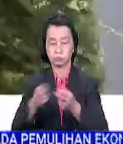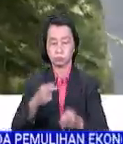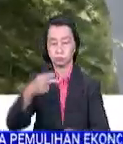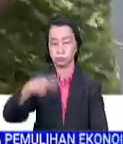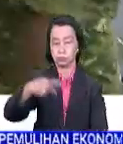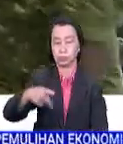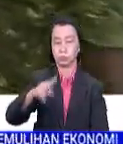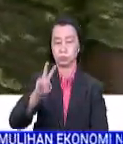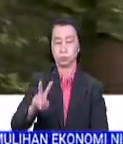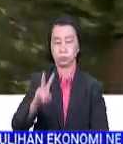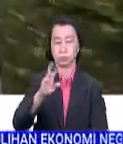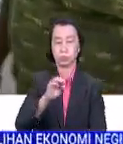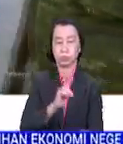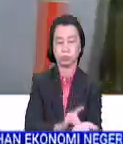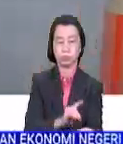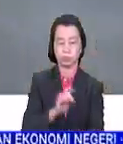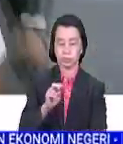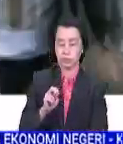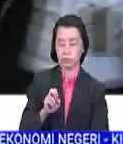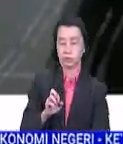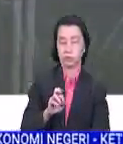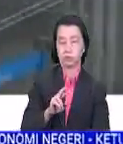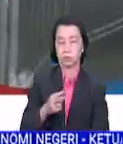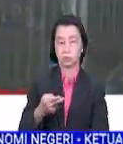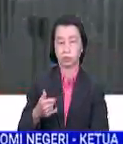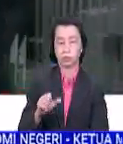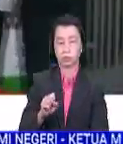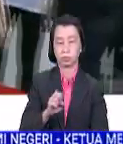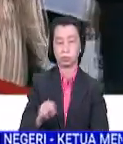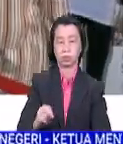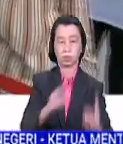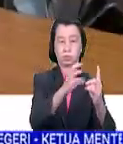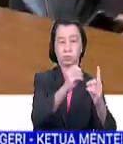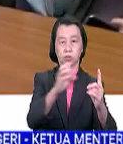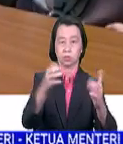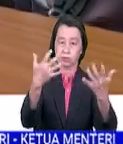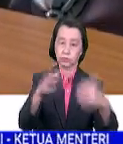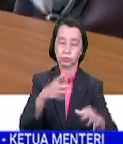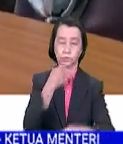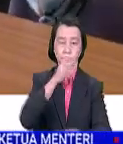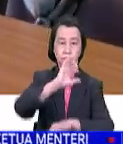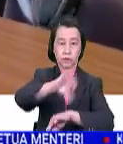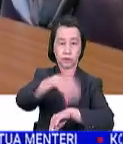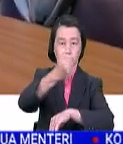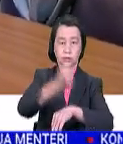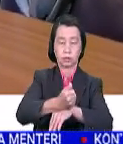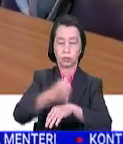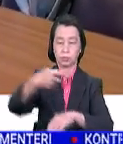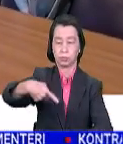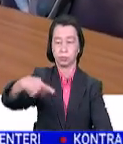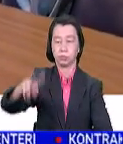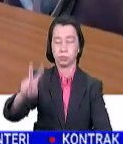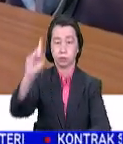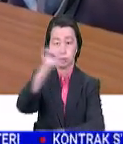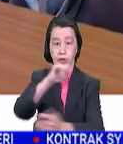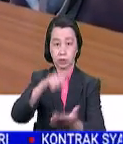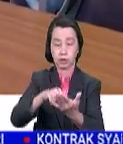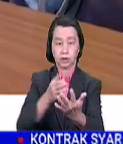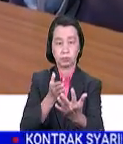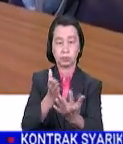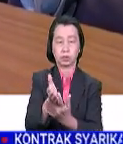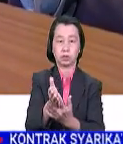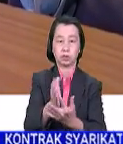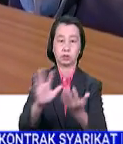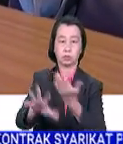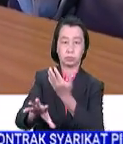PPV Setia Spice, Dr. Nur Hasimah Ismail, 100 pelajar telah menerima maklum janji temu di PPV tersebut hari ini menerusi